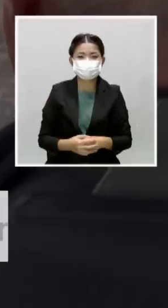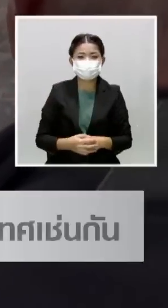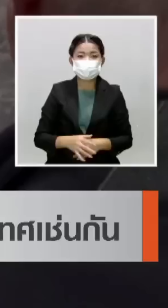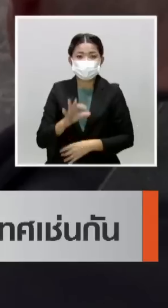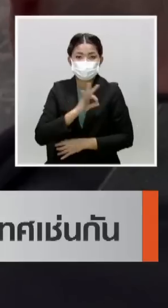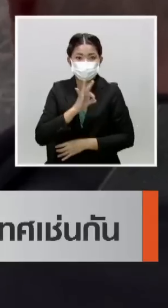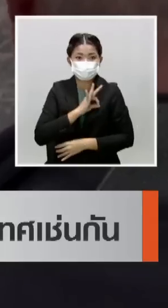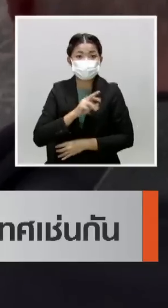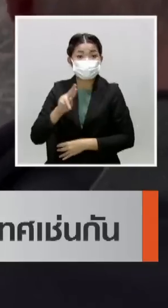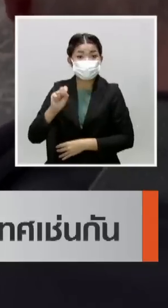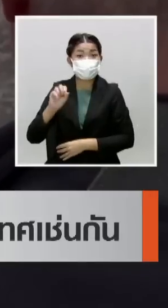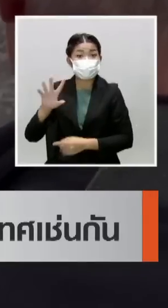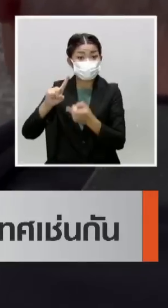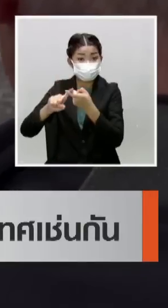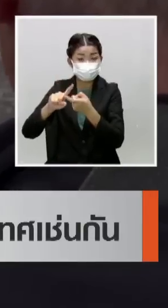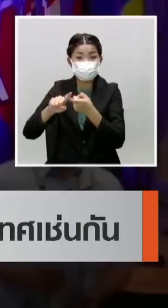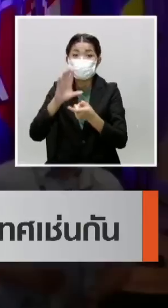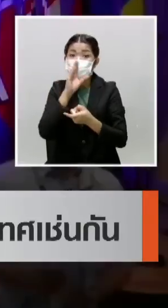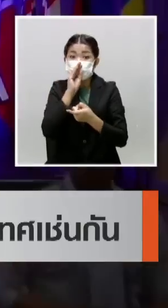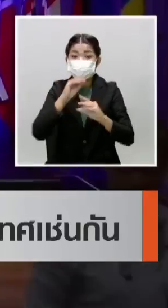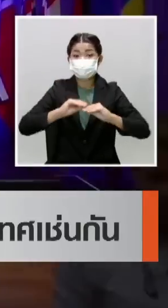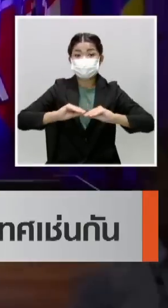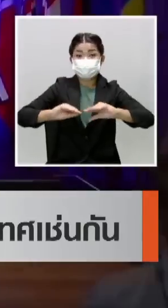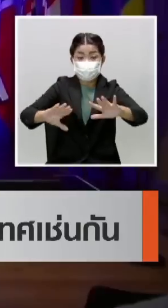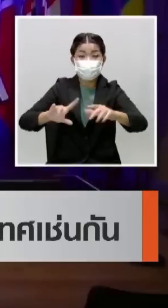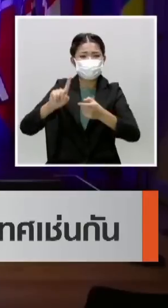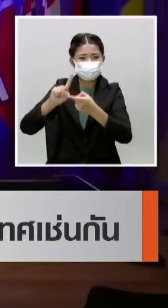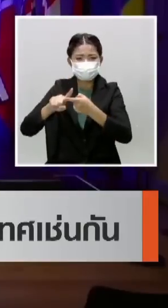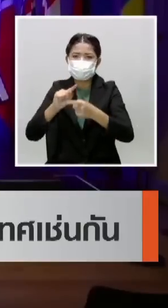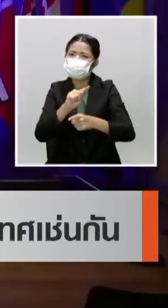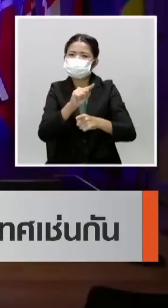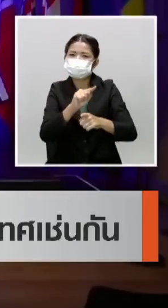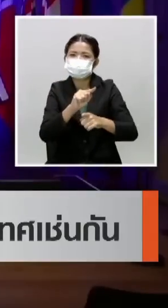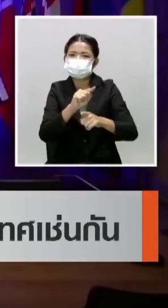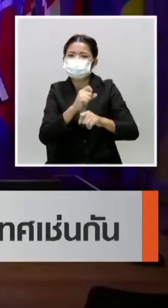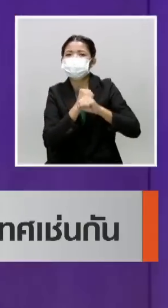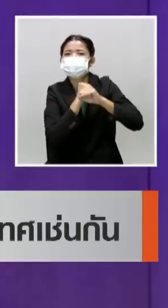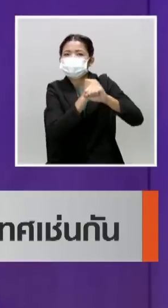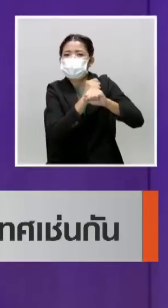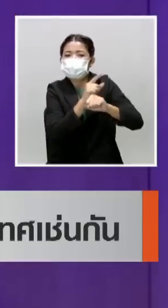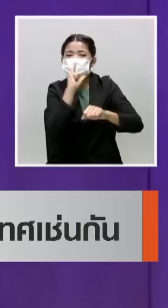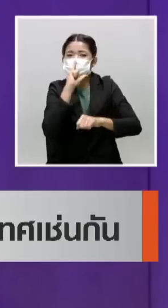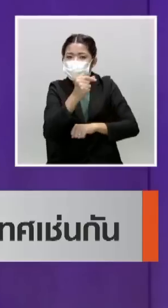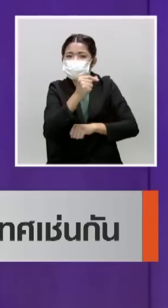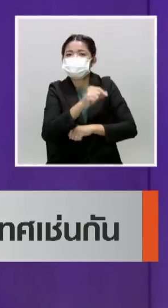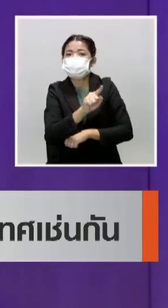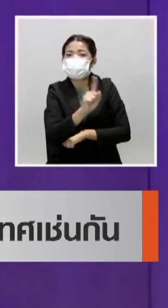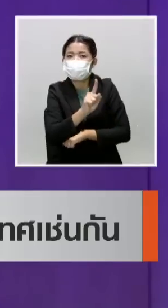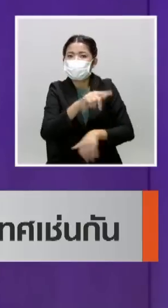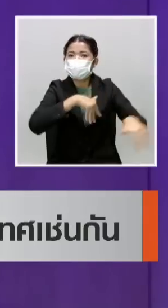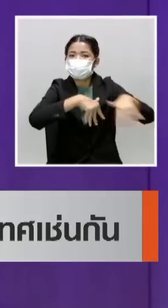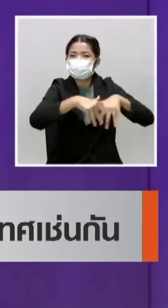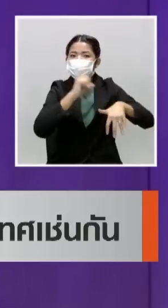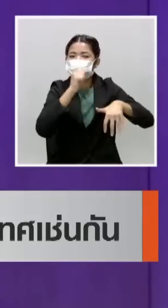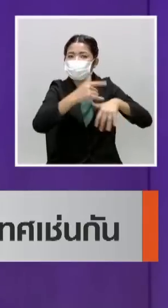สมาชิกรัฐสภารัสเซียกล่าวต่อสื่อมวลชนว่ารัสเซียจะตอบโต้ฟินแลนด์ด้วยการห้ามชาวฟินแลนด์เข้าประเทศเช่นกันยกเว้นกร